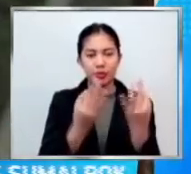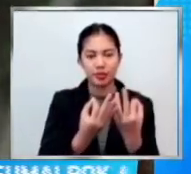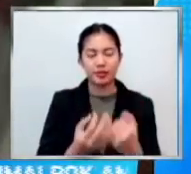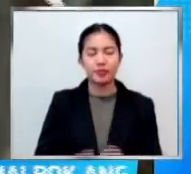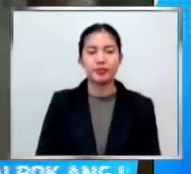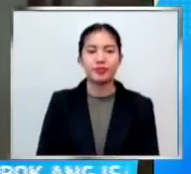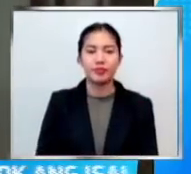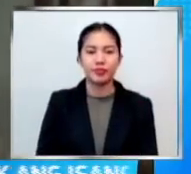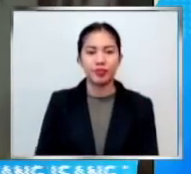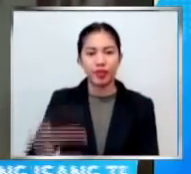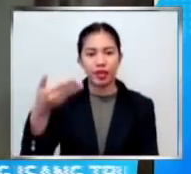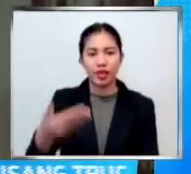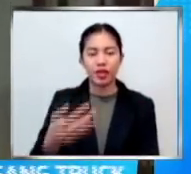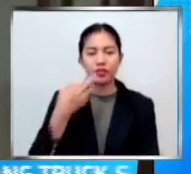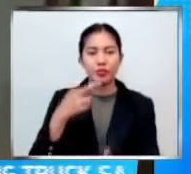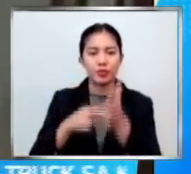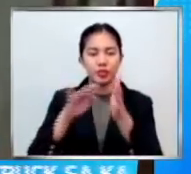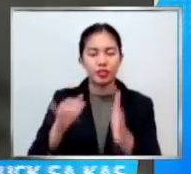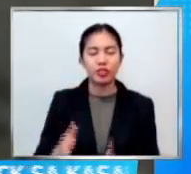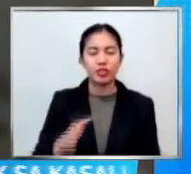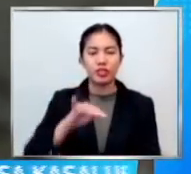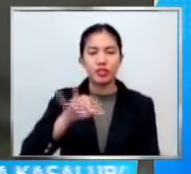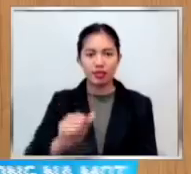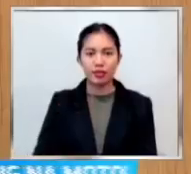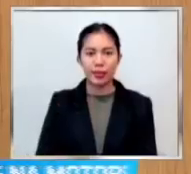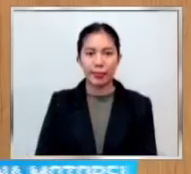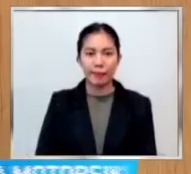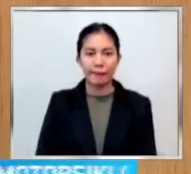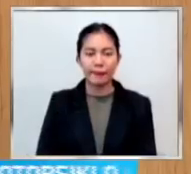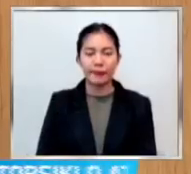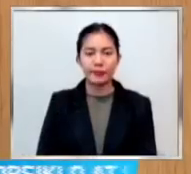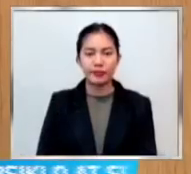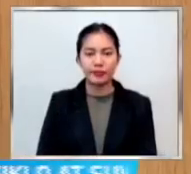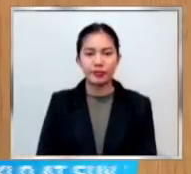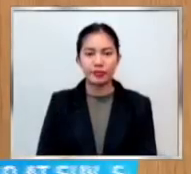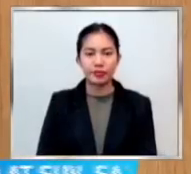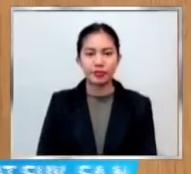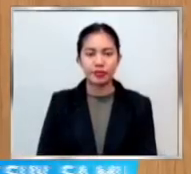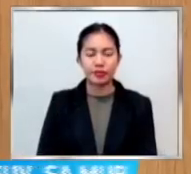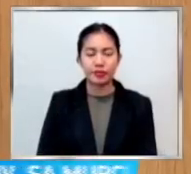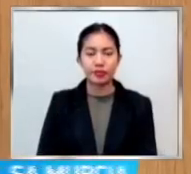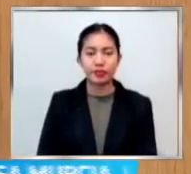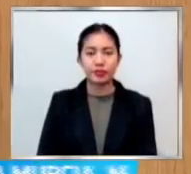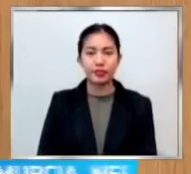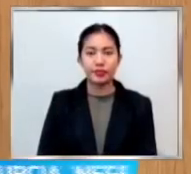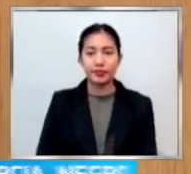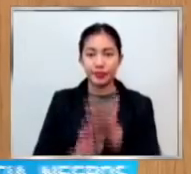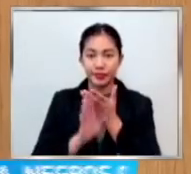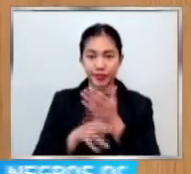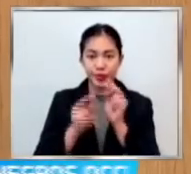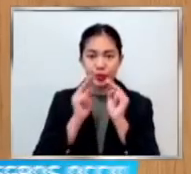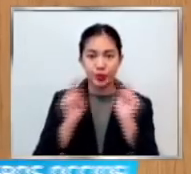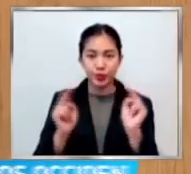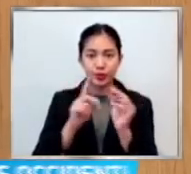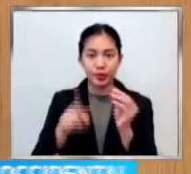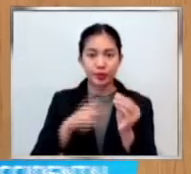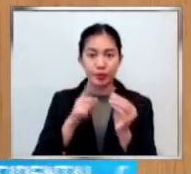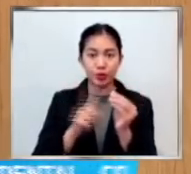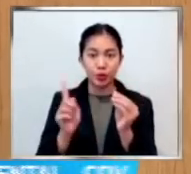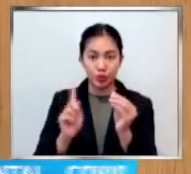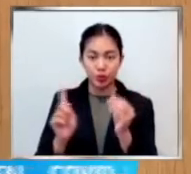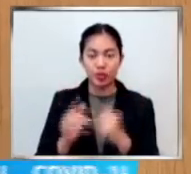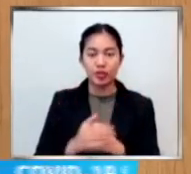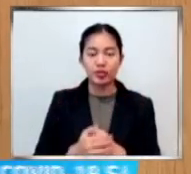Kalinok para sa GMA Regional TV. Balikan na po natin ang balita kaugnay sa rekomendasyon ng Metro Manila Council na